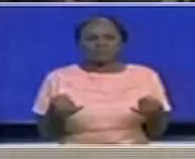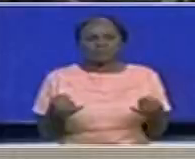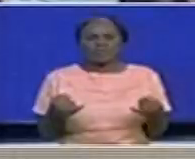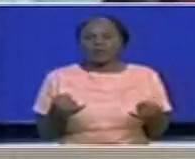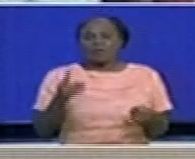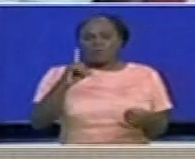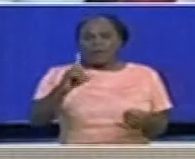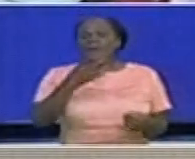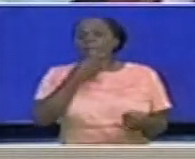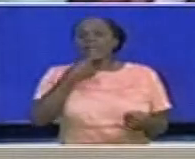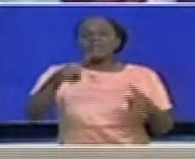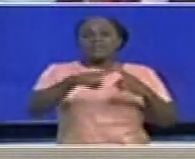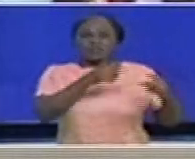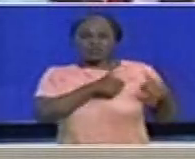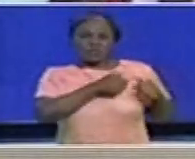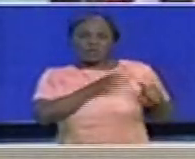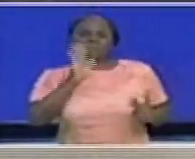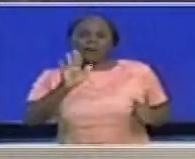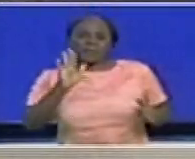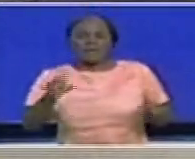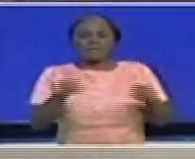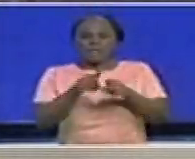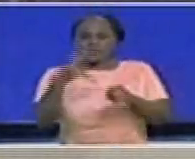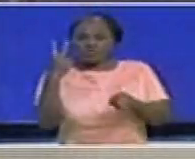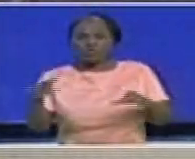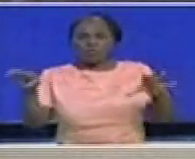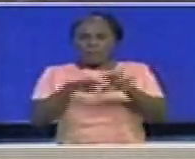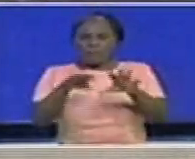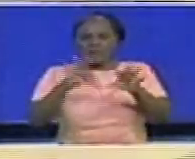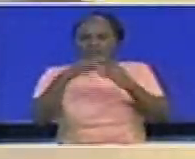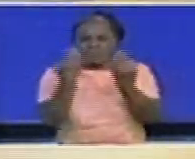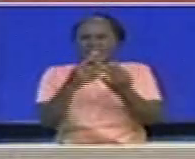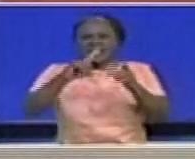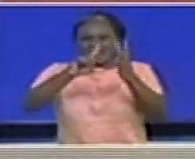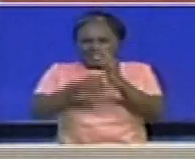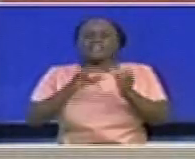Mwanamume mmoja amuua mpenziwe na watu wawili wa familia yake na kisha kujiua huko Thika.